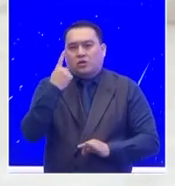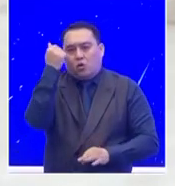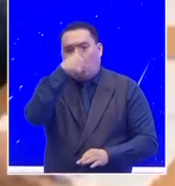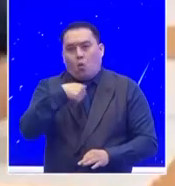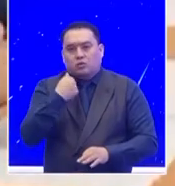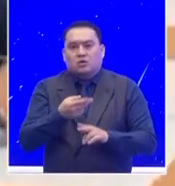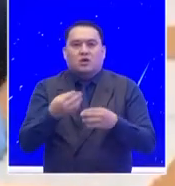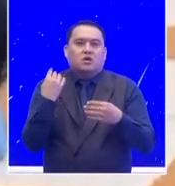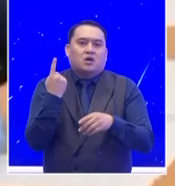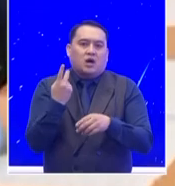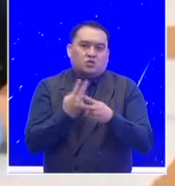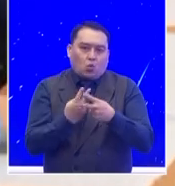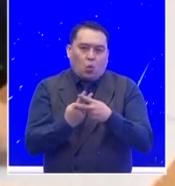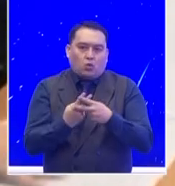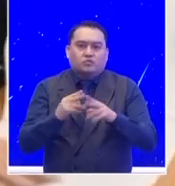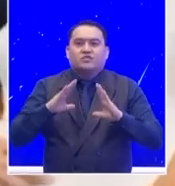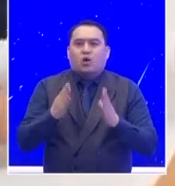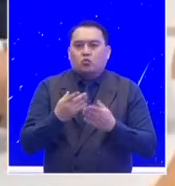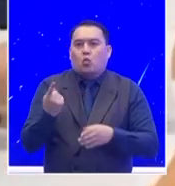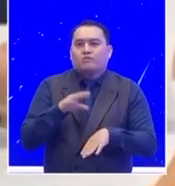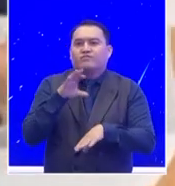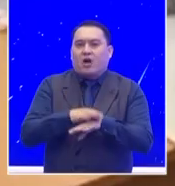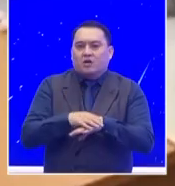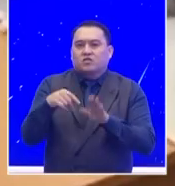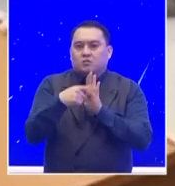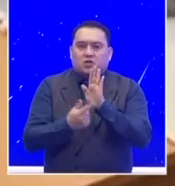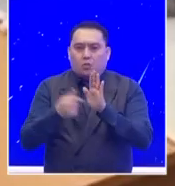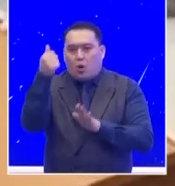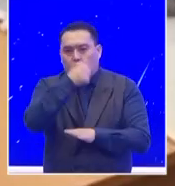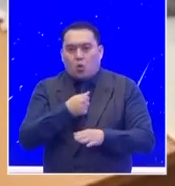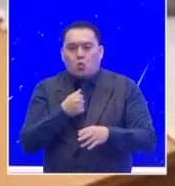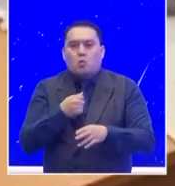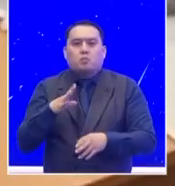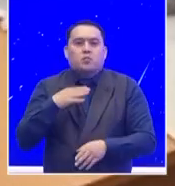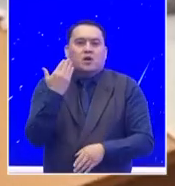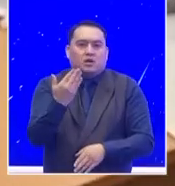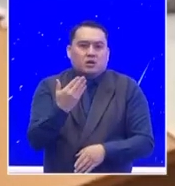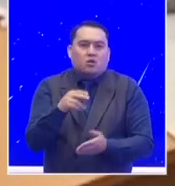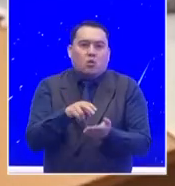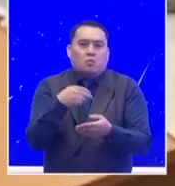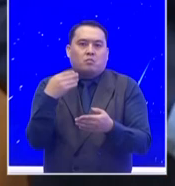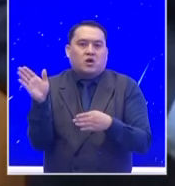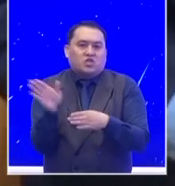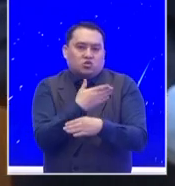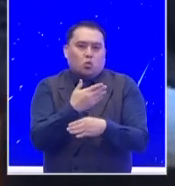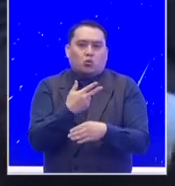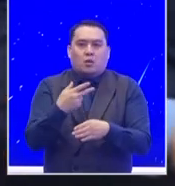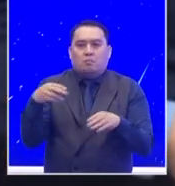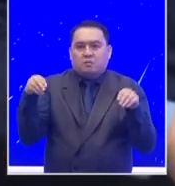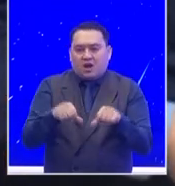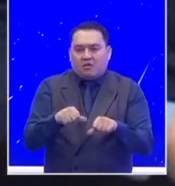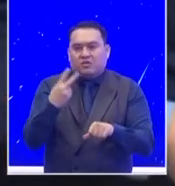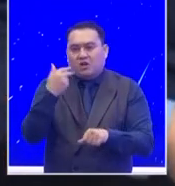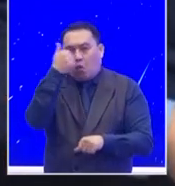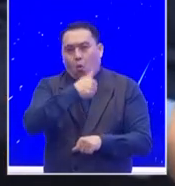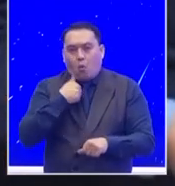1 год лишения свободы. Усугубил ситуацию тот факт, что в 2017 году подсудимый был лишен прав на 3 года, но все